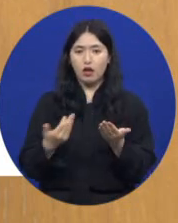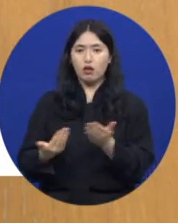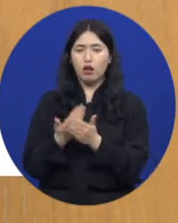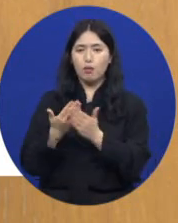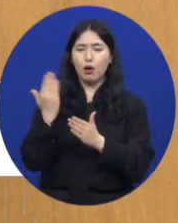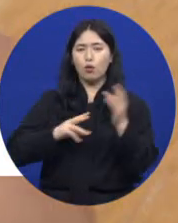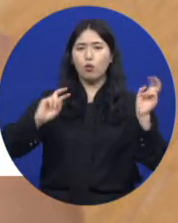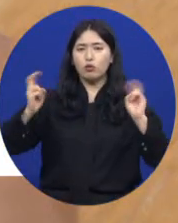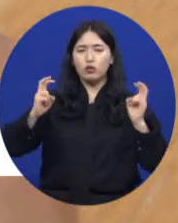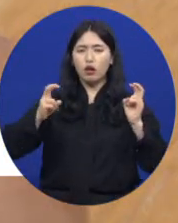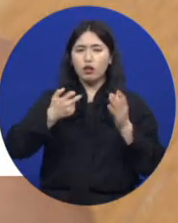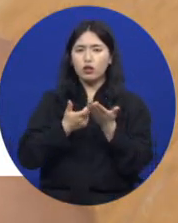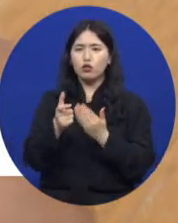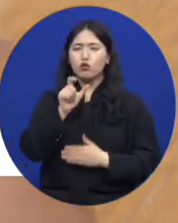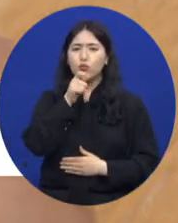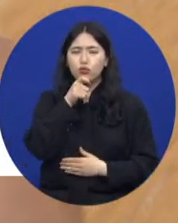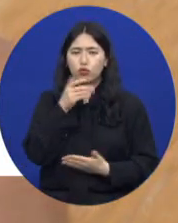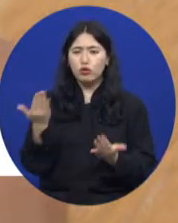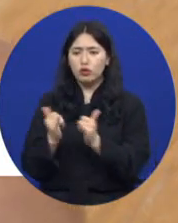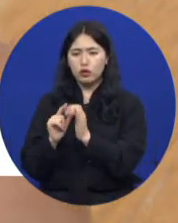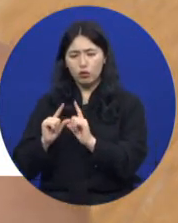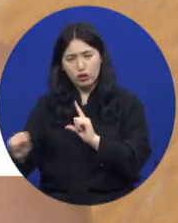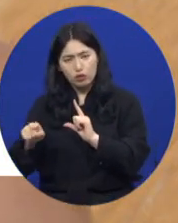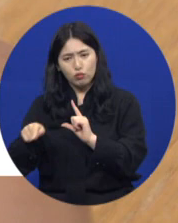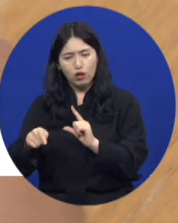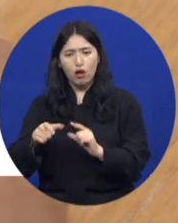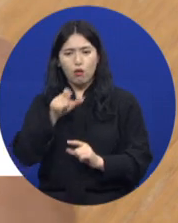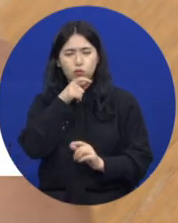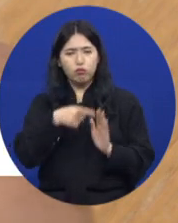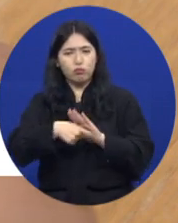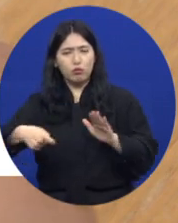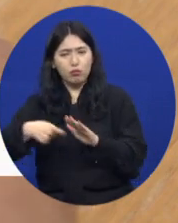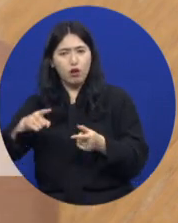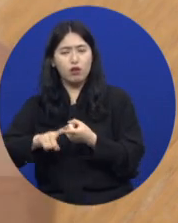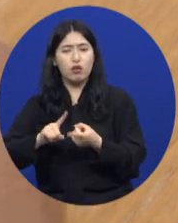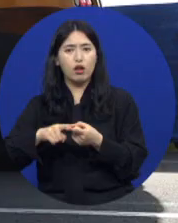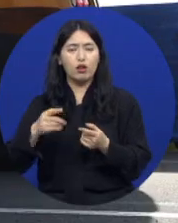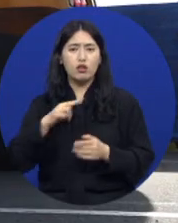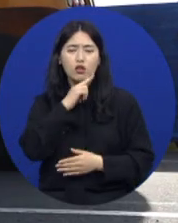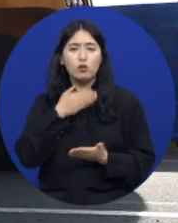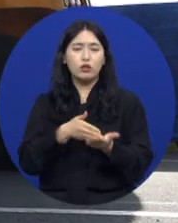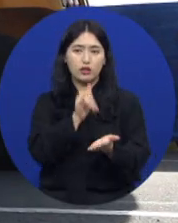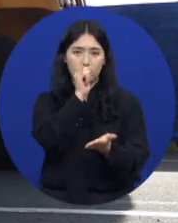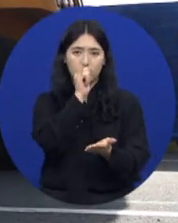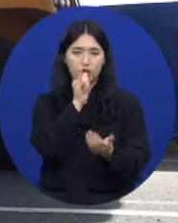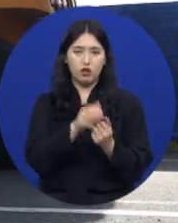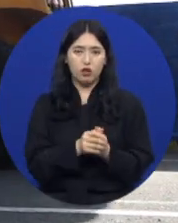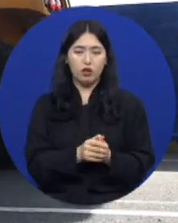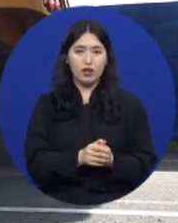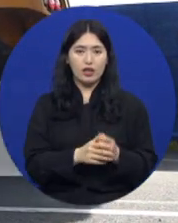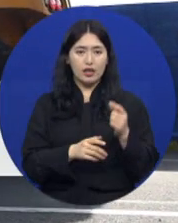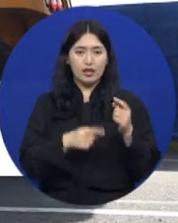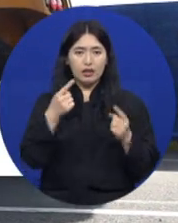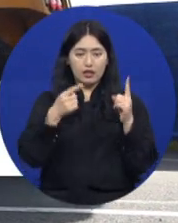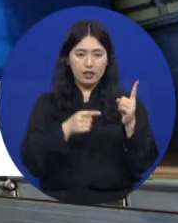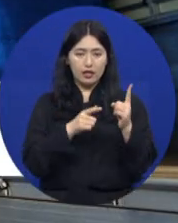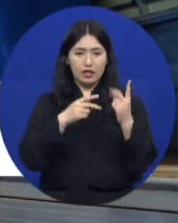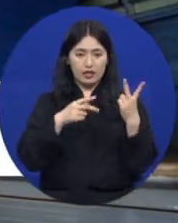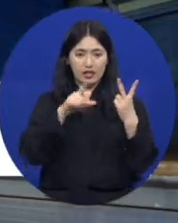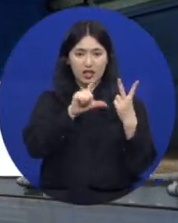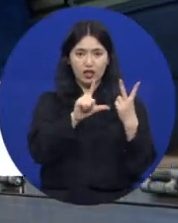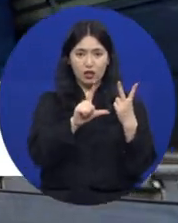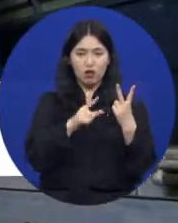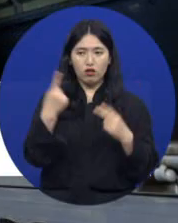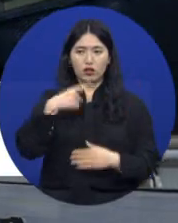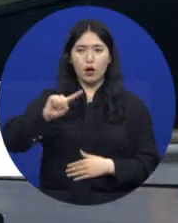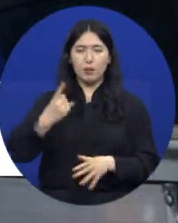삼다수 공장의 일부 직원들이 생수를 빼돌리고 있다는 의혹이 제기됐습니다. 2리터 페트병 1,100개씩 포장하는 팔레트